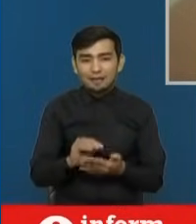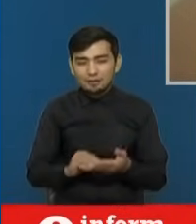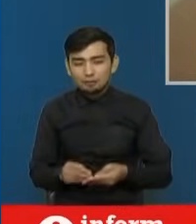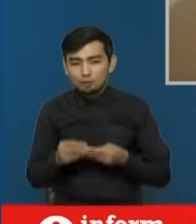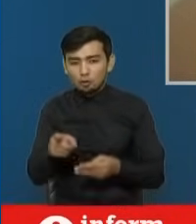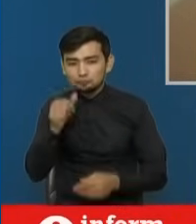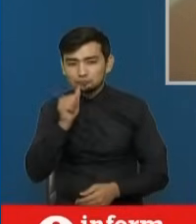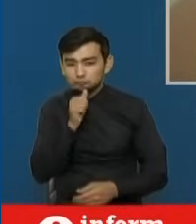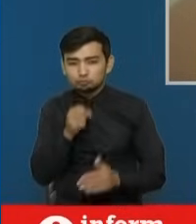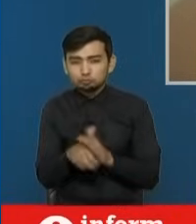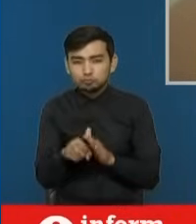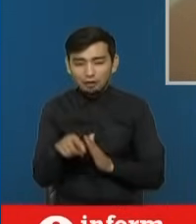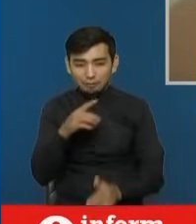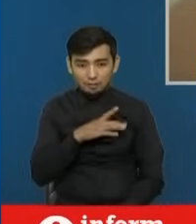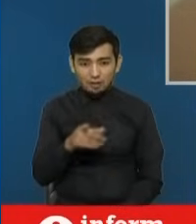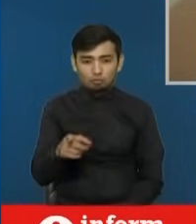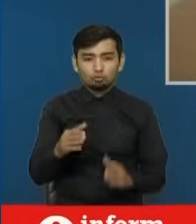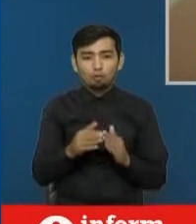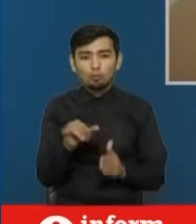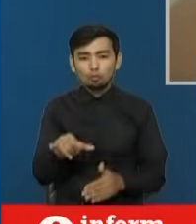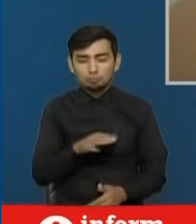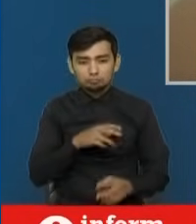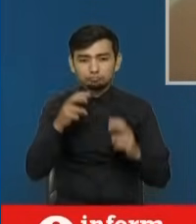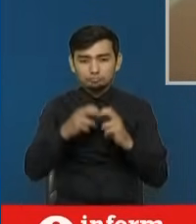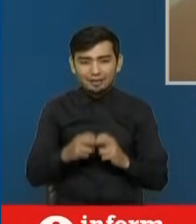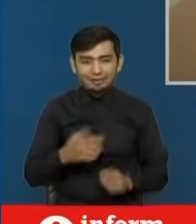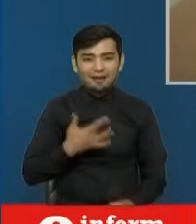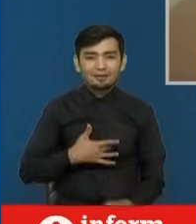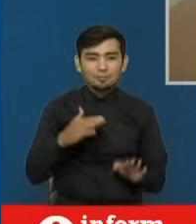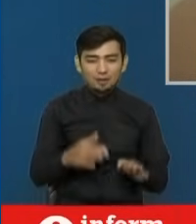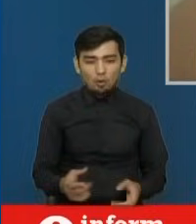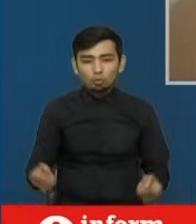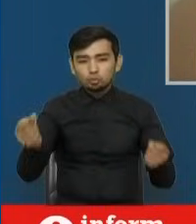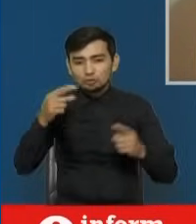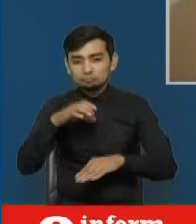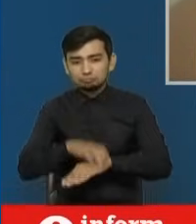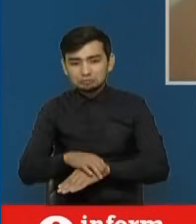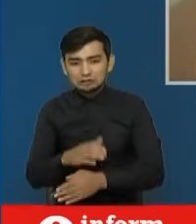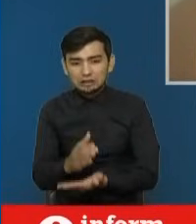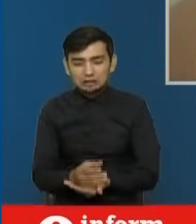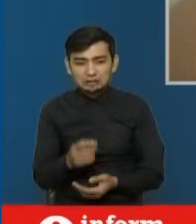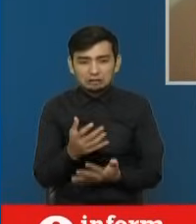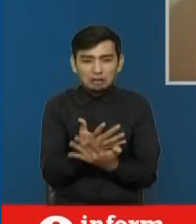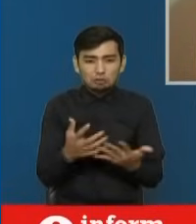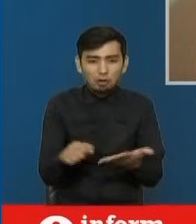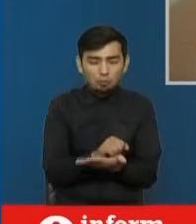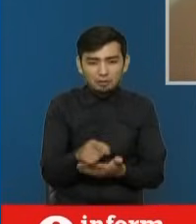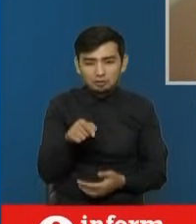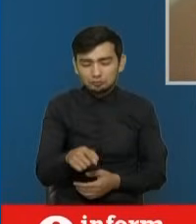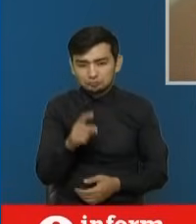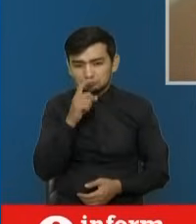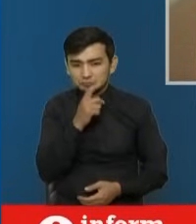следствия и то что у него дома был обыск в Таразе и Были обнаружены подозрительные документы